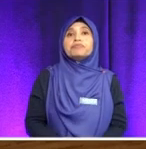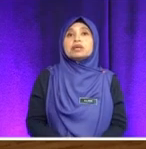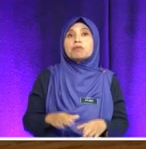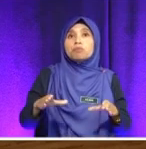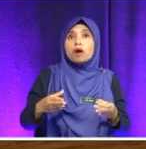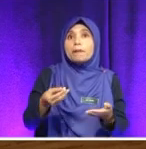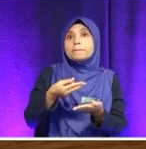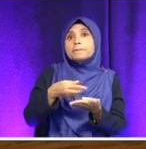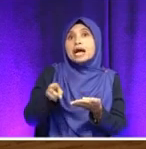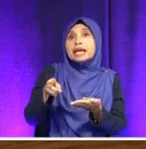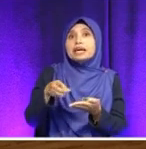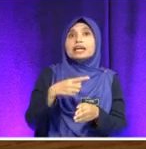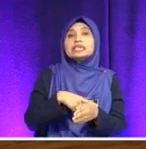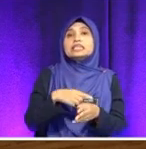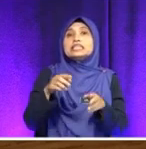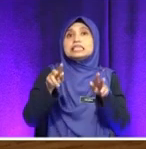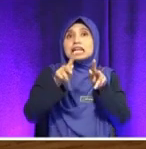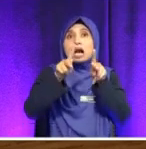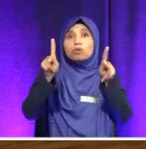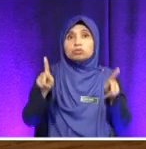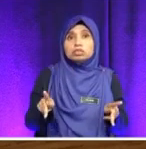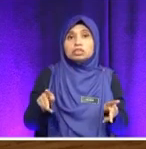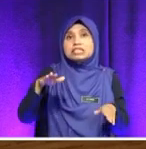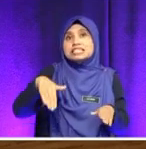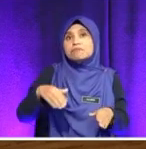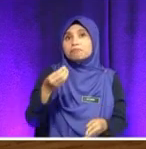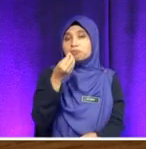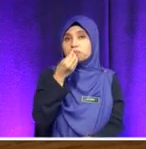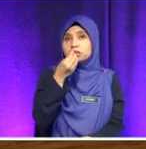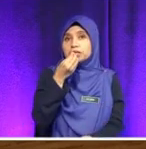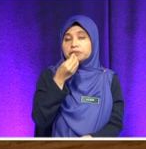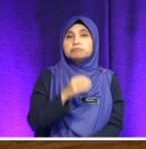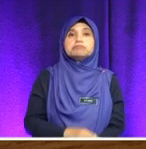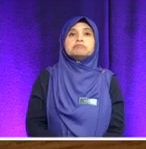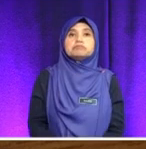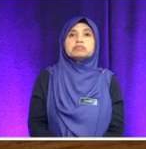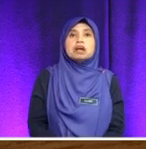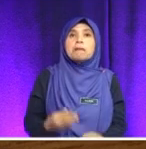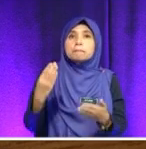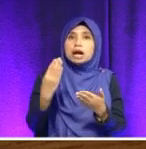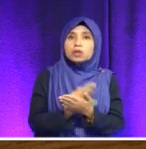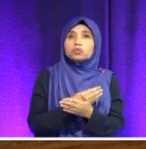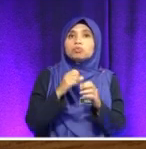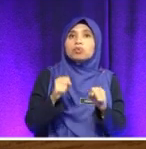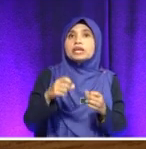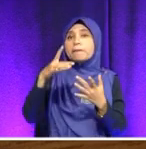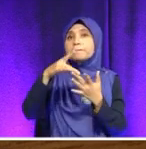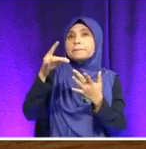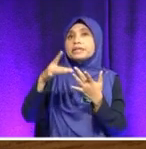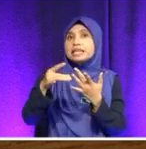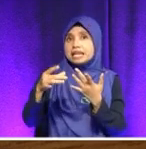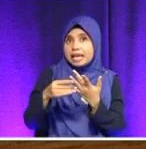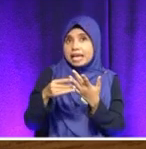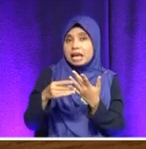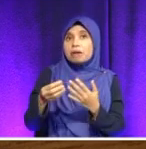buat pembayaran di kaunter sebelum makan, sebelum menikmati hidangan. Okey, kemudian barulah boleh memilih hidangan di meja